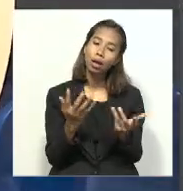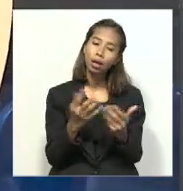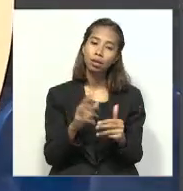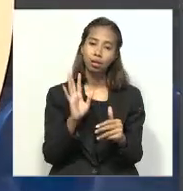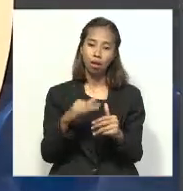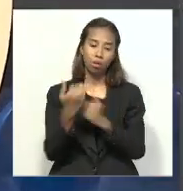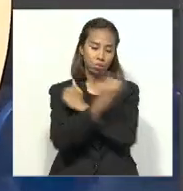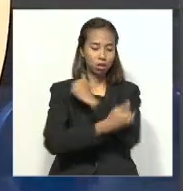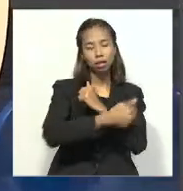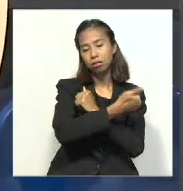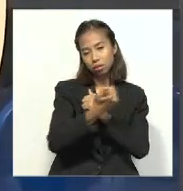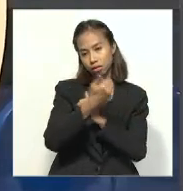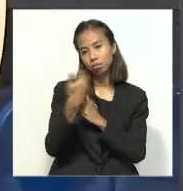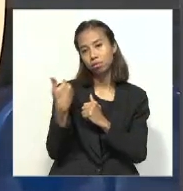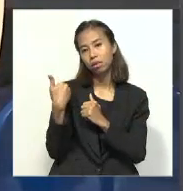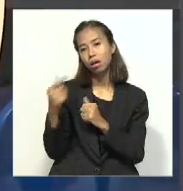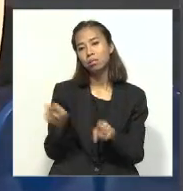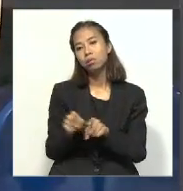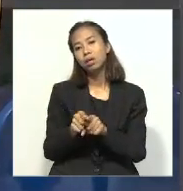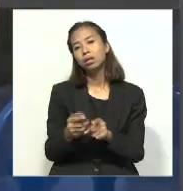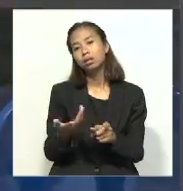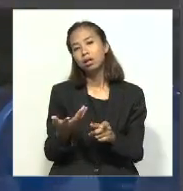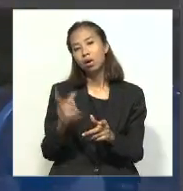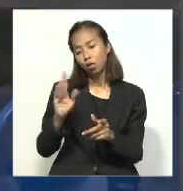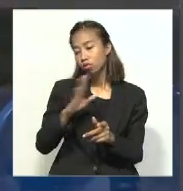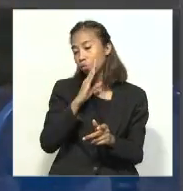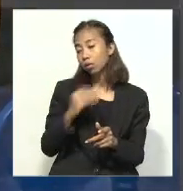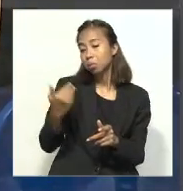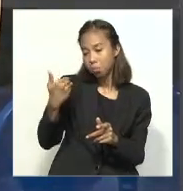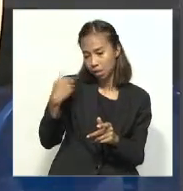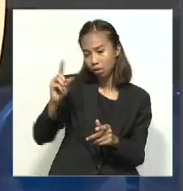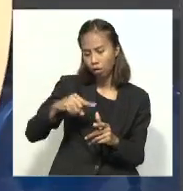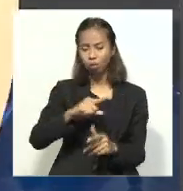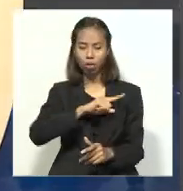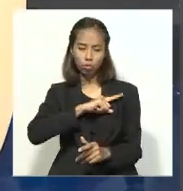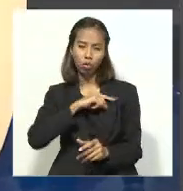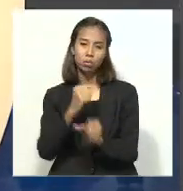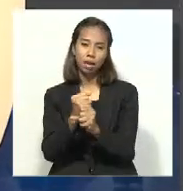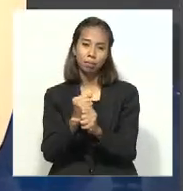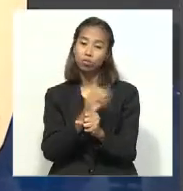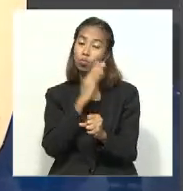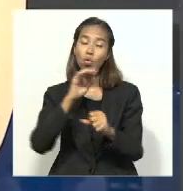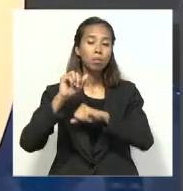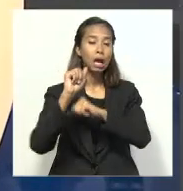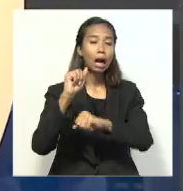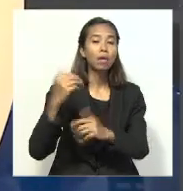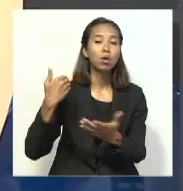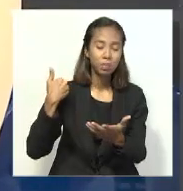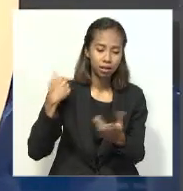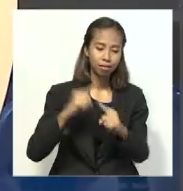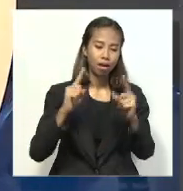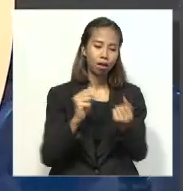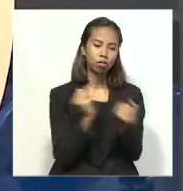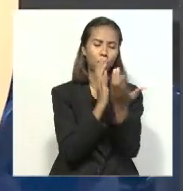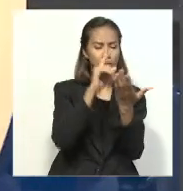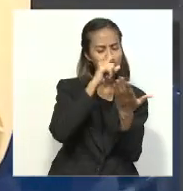ไม่มีเพราะเขารับผิดชอบไงถ้ามีแล้วเขาต้องทำให้ได้ดีไม่ใช่แบบประกาศว่าไม่มีแล้วประเทศเสียหายเ